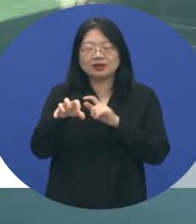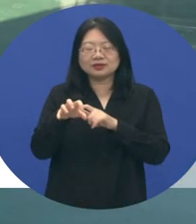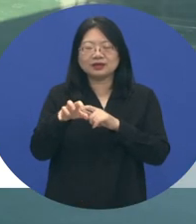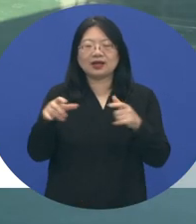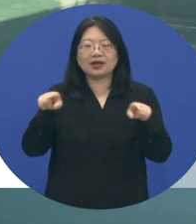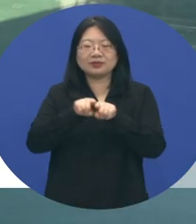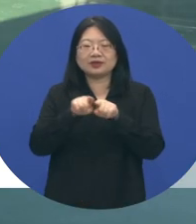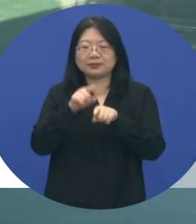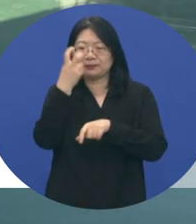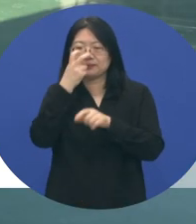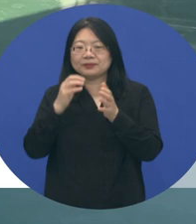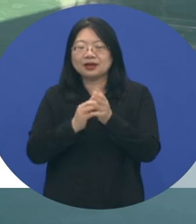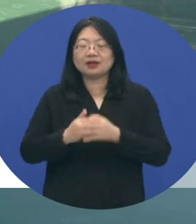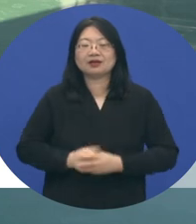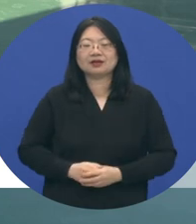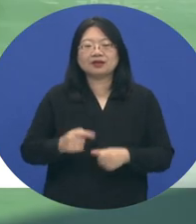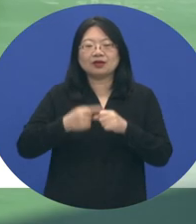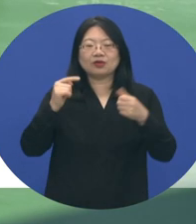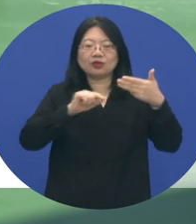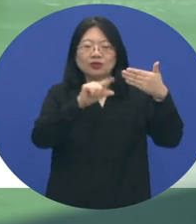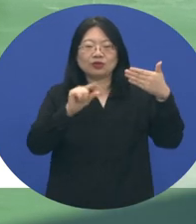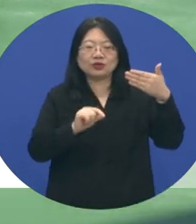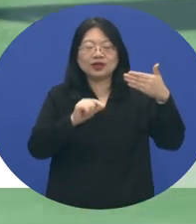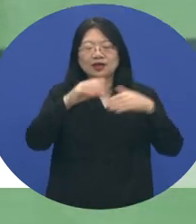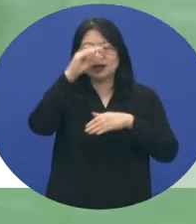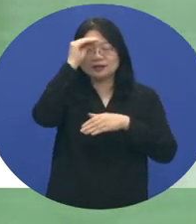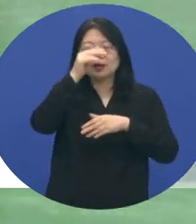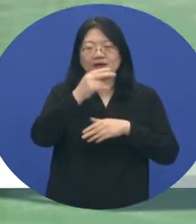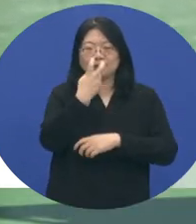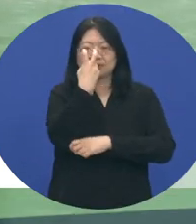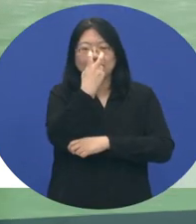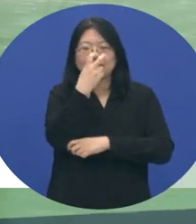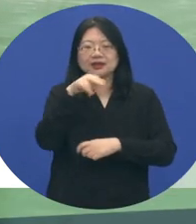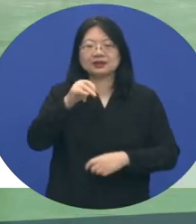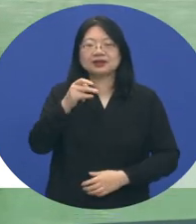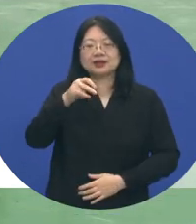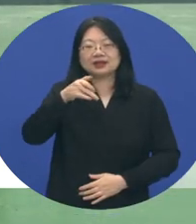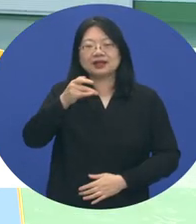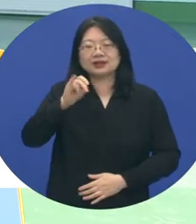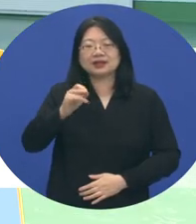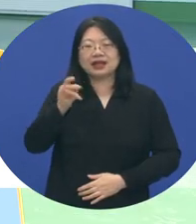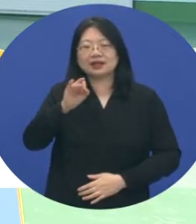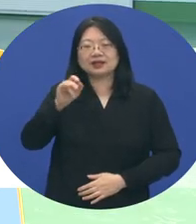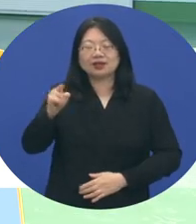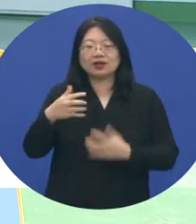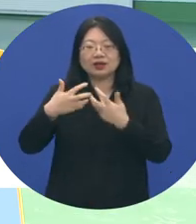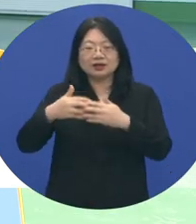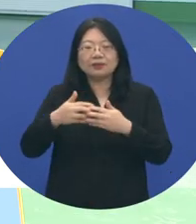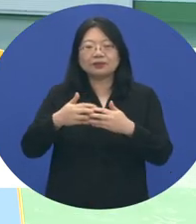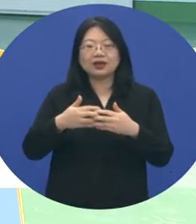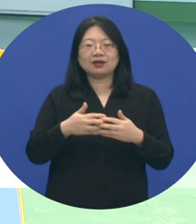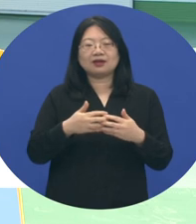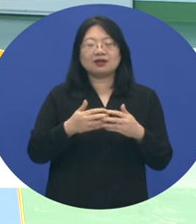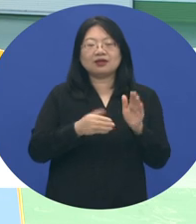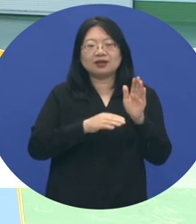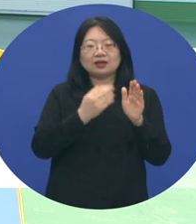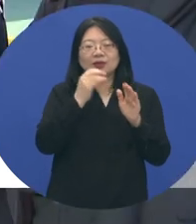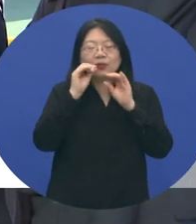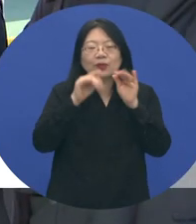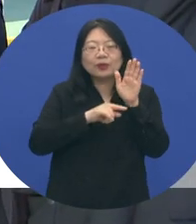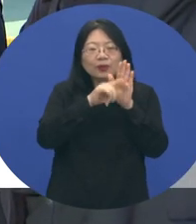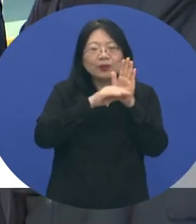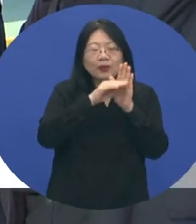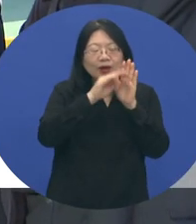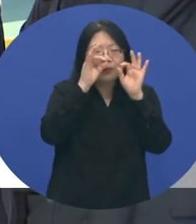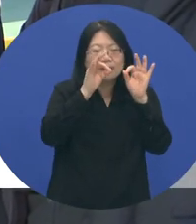합동 점검했습니다. 지난해 9월 시와 국가산단에 스캐닝 라이다를 설치해 대기오염 농도를 24시간 확인 중이며 월